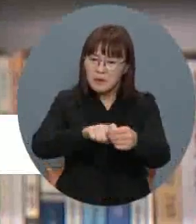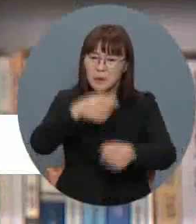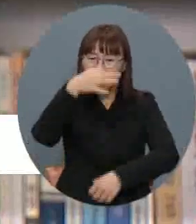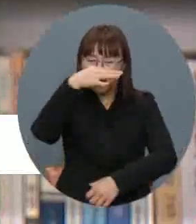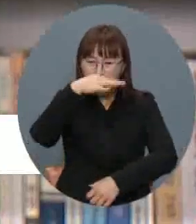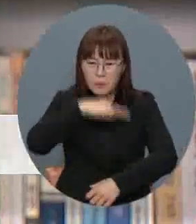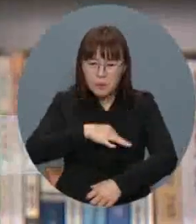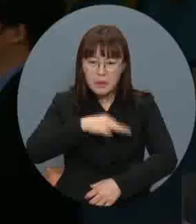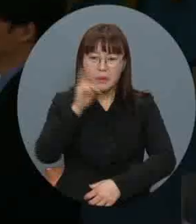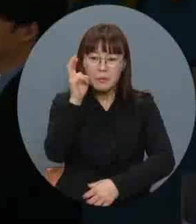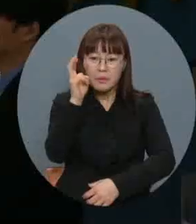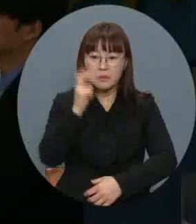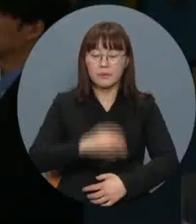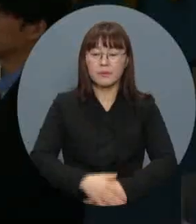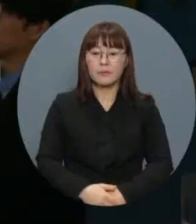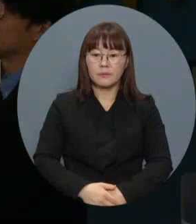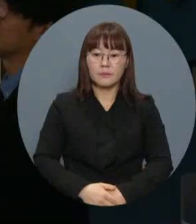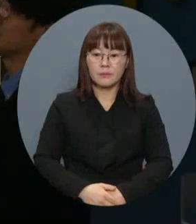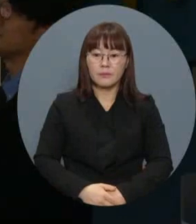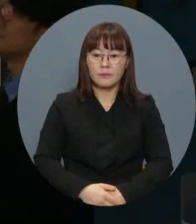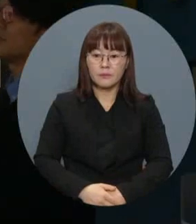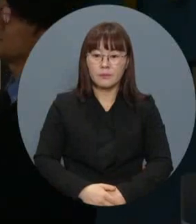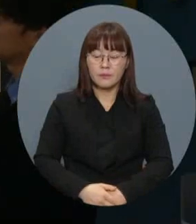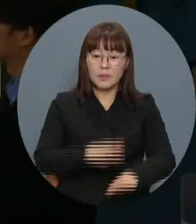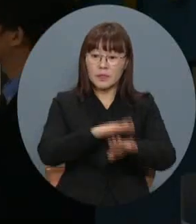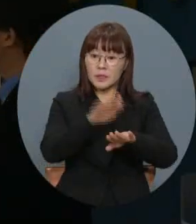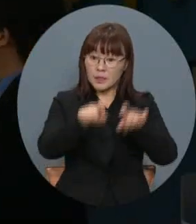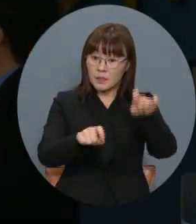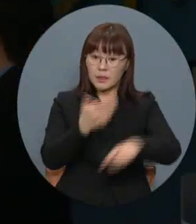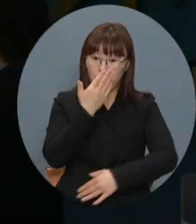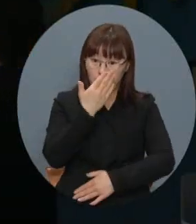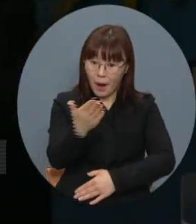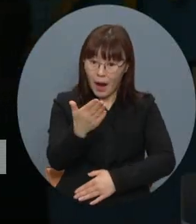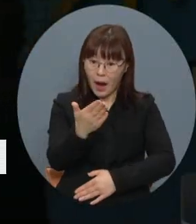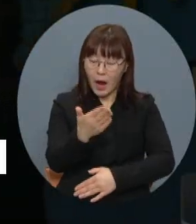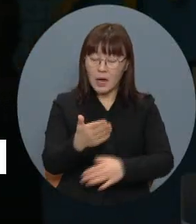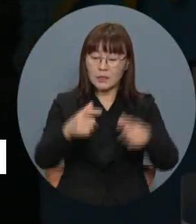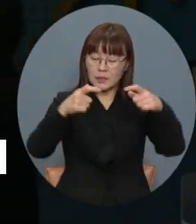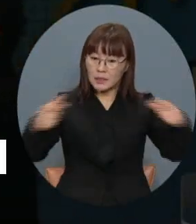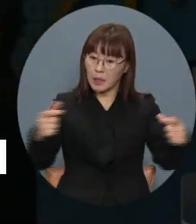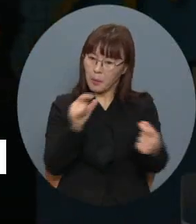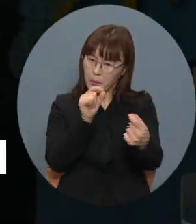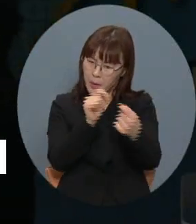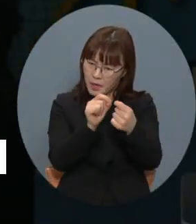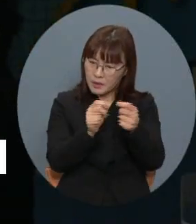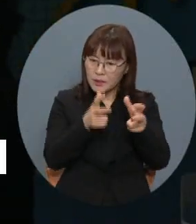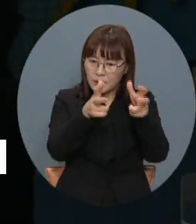뭐 효과를 좀 실현 가능한 지역 밀착형 사업을 더